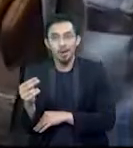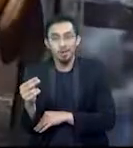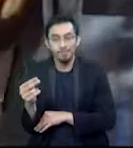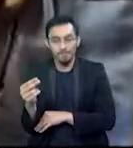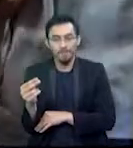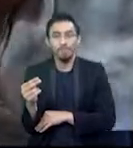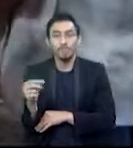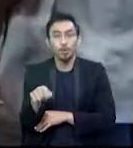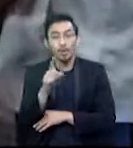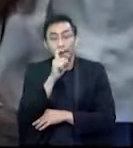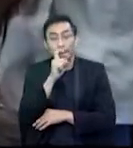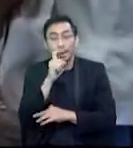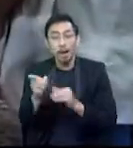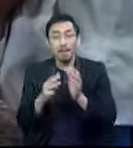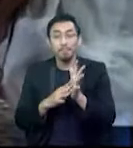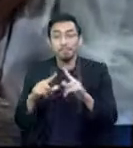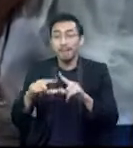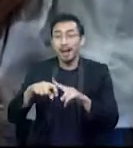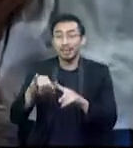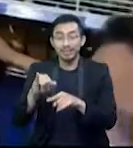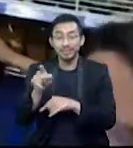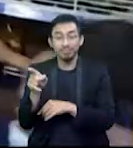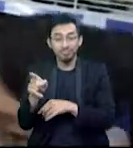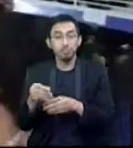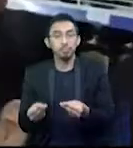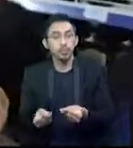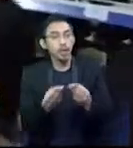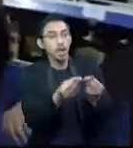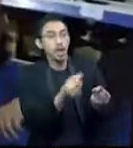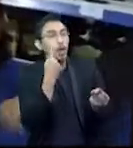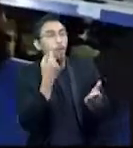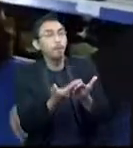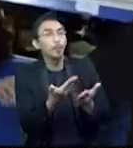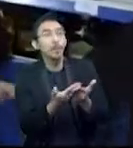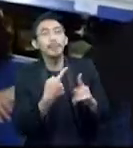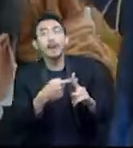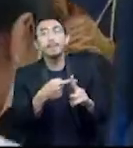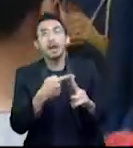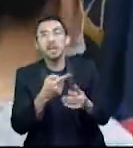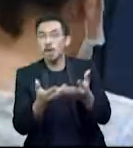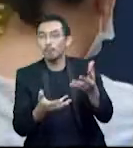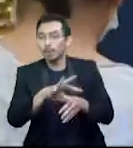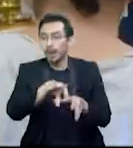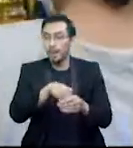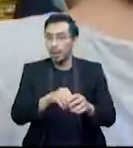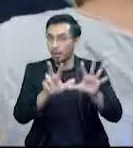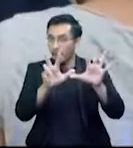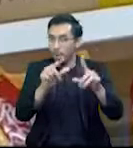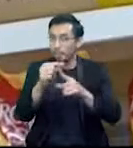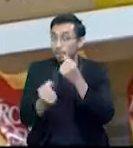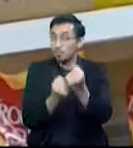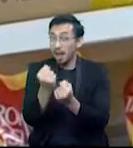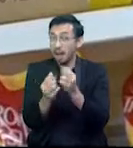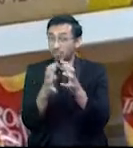Saiman menyerahkan bukti tambahan terkait mafia minyak goreng yang diduga melibatkan delapan pulsaan besar modus yang dilakukan